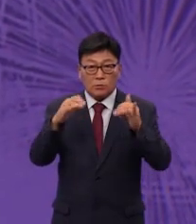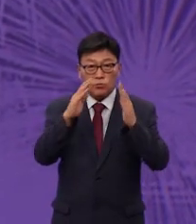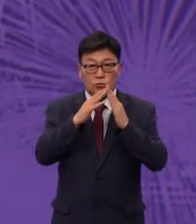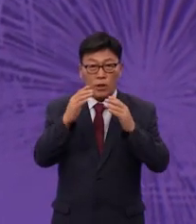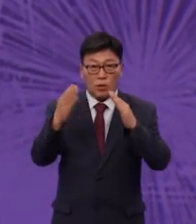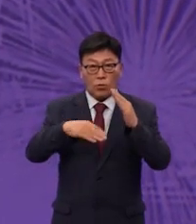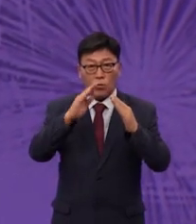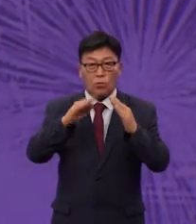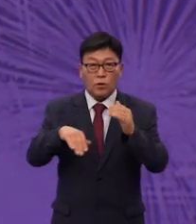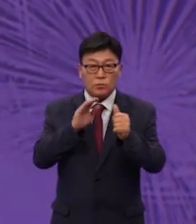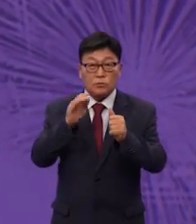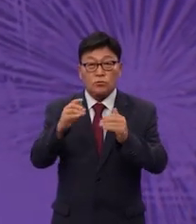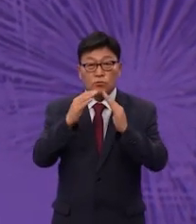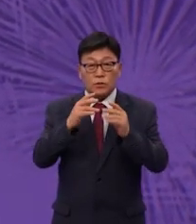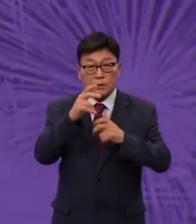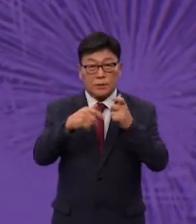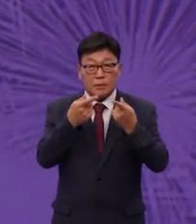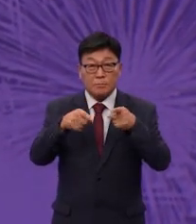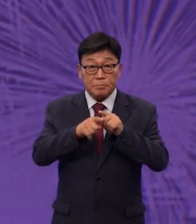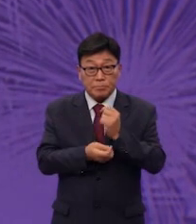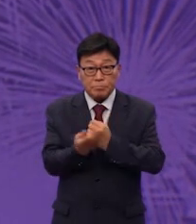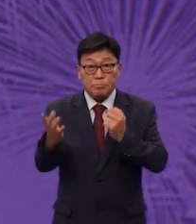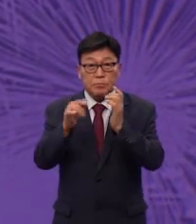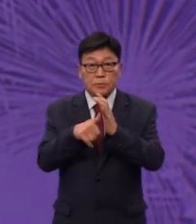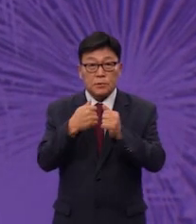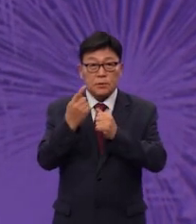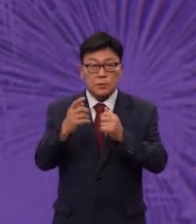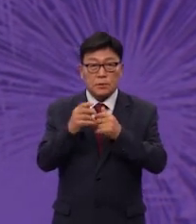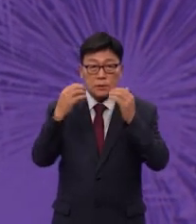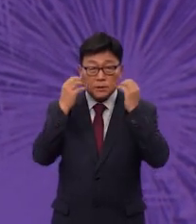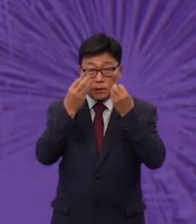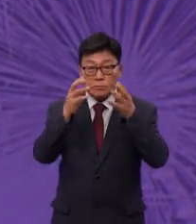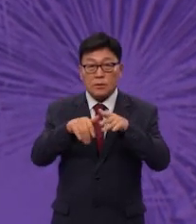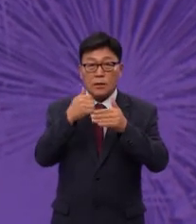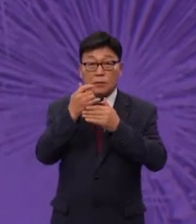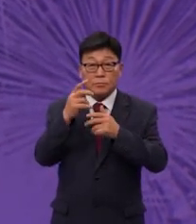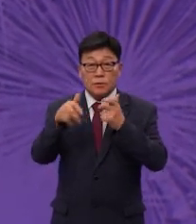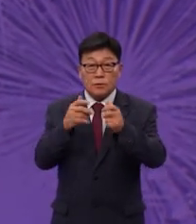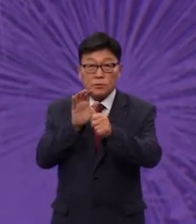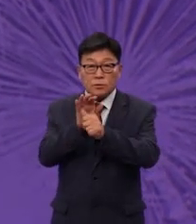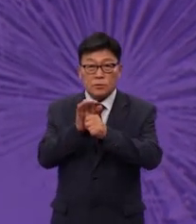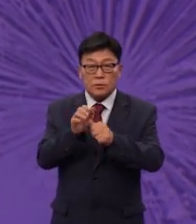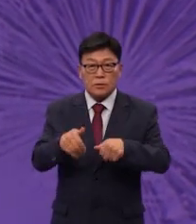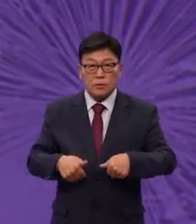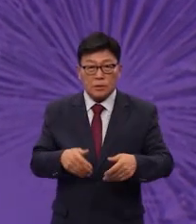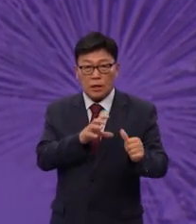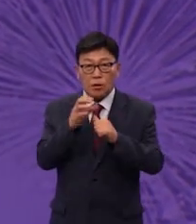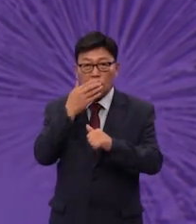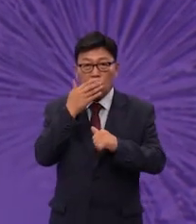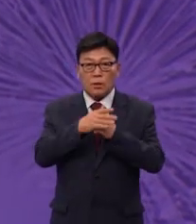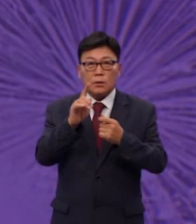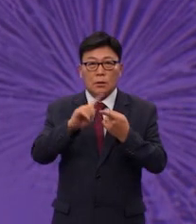근로자주택, 공공지식산업센터와 함께 공급하는 창업지원주택 등을 활용할 수도 있습니다. 이러한